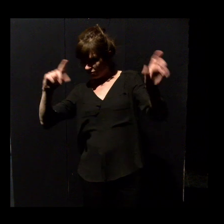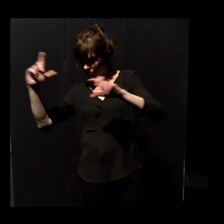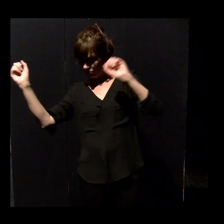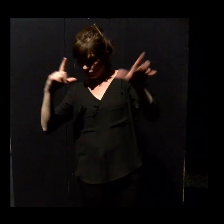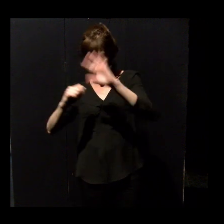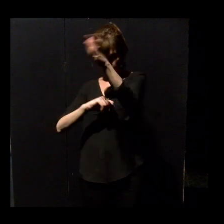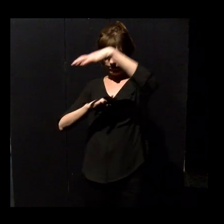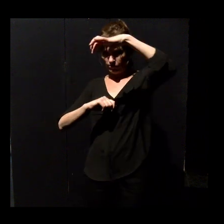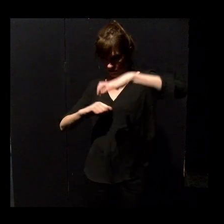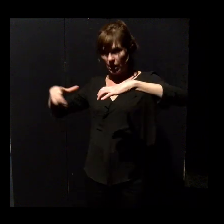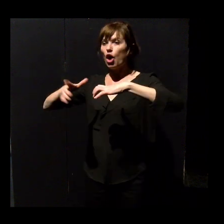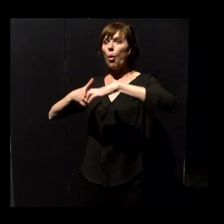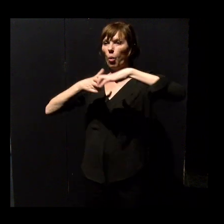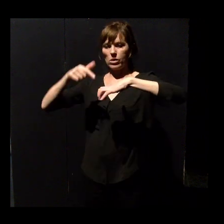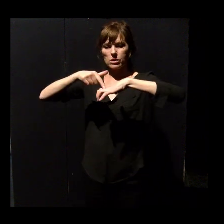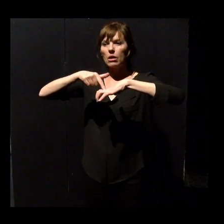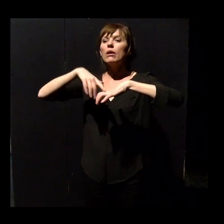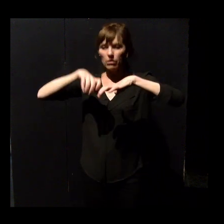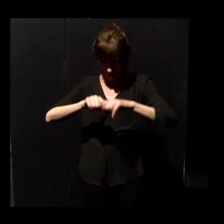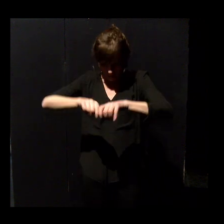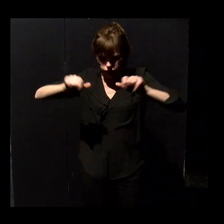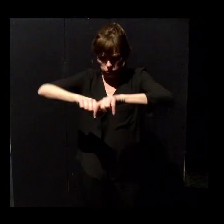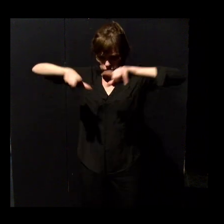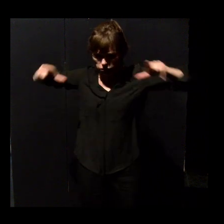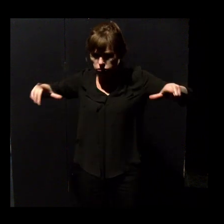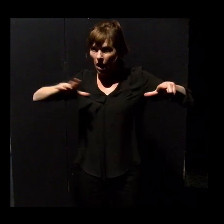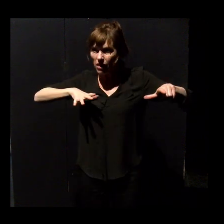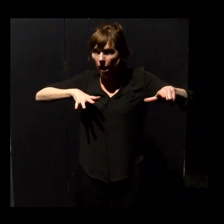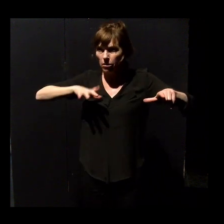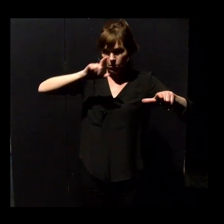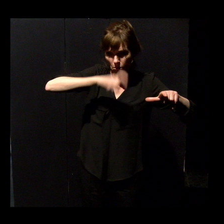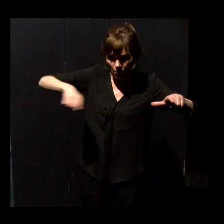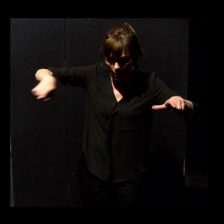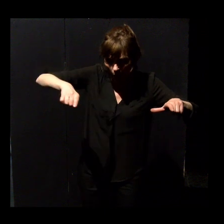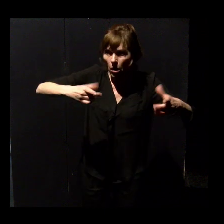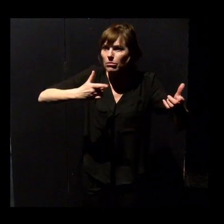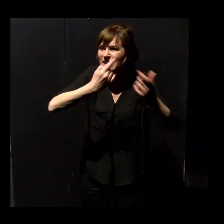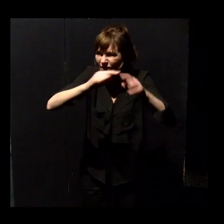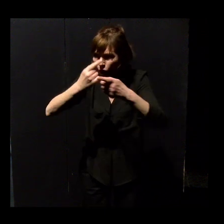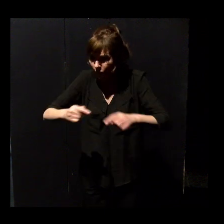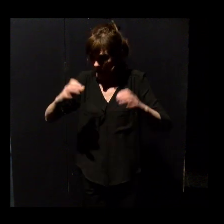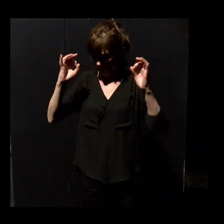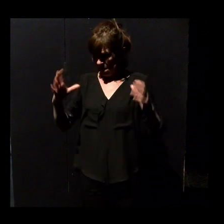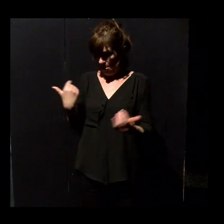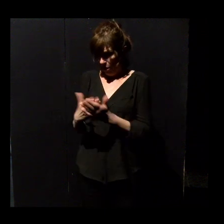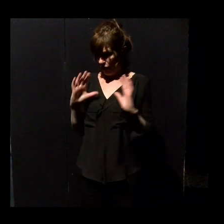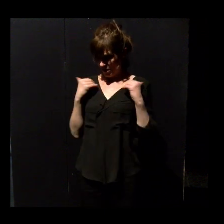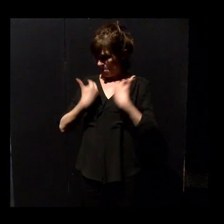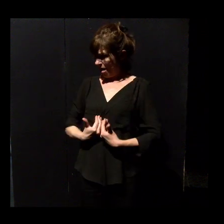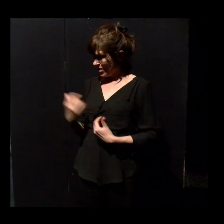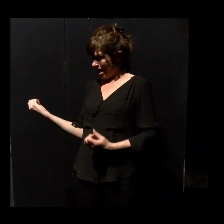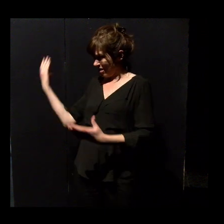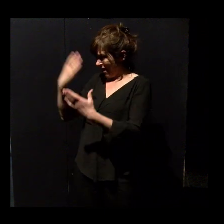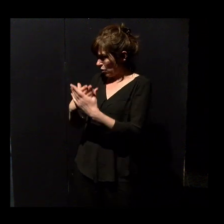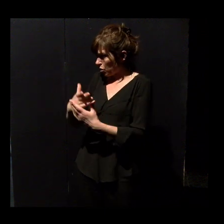régions. Et le langage, vous le comprenez aussi, on l'a vu avec l'intervention de Mélanie, il comprend beaucoup de